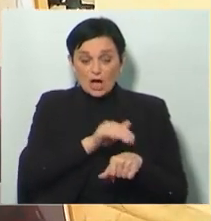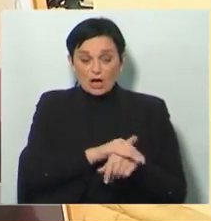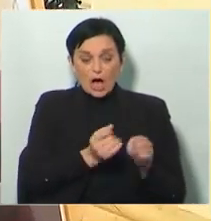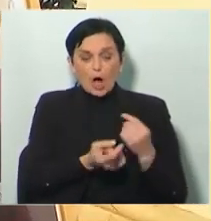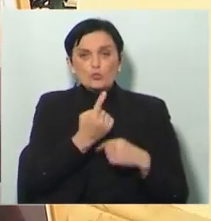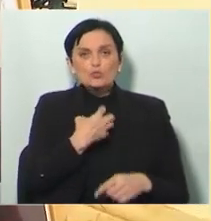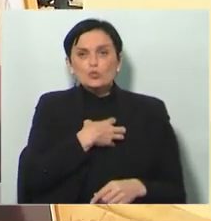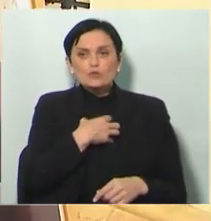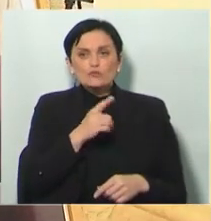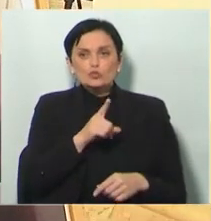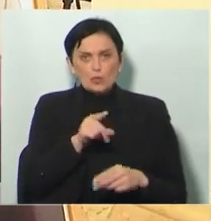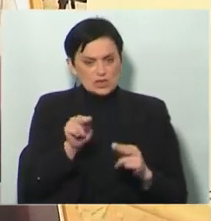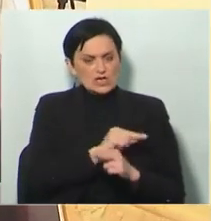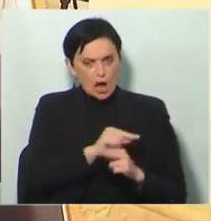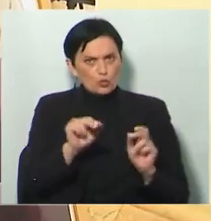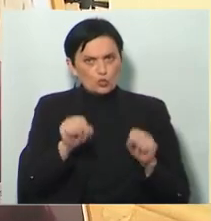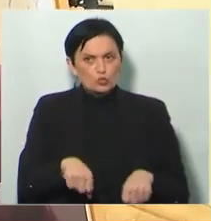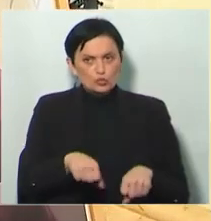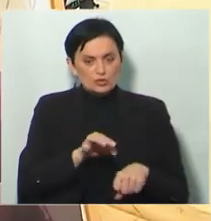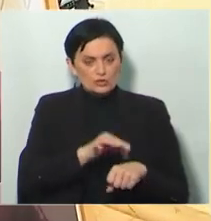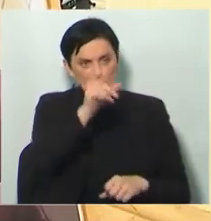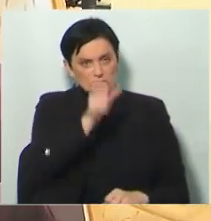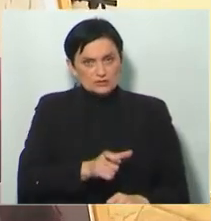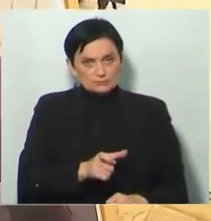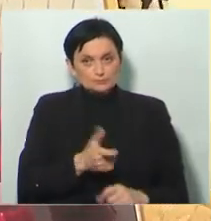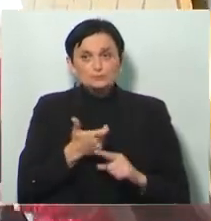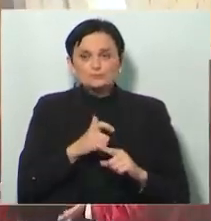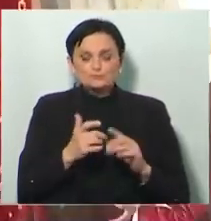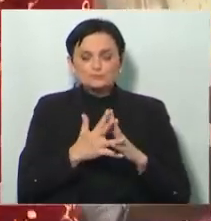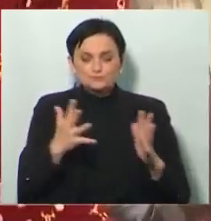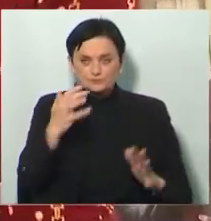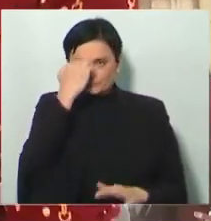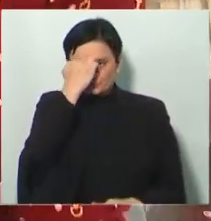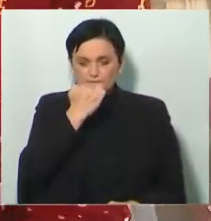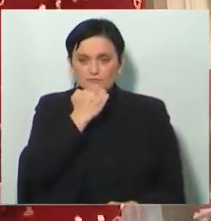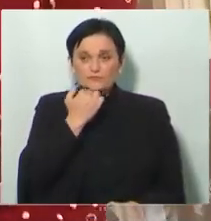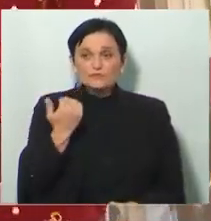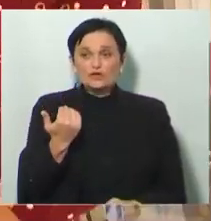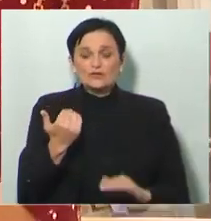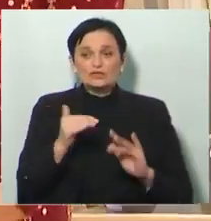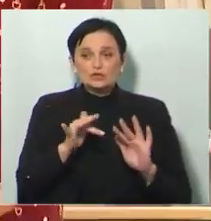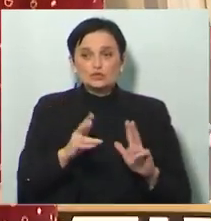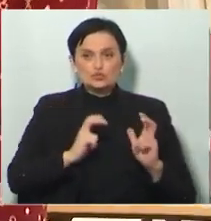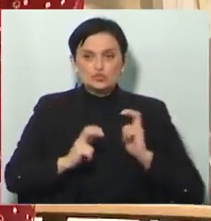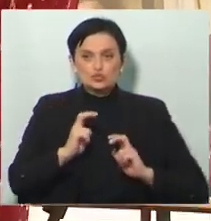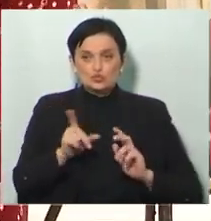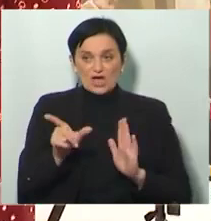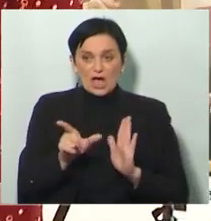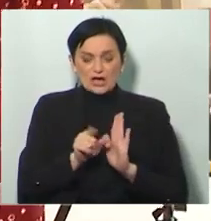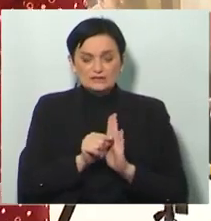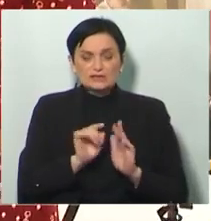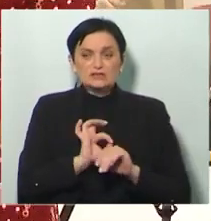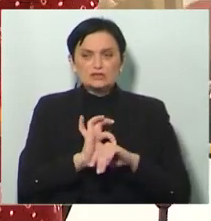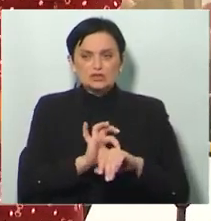ის მნიშვნელობა, რომ პრაქტიკულად განკურნებადი არის ეს პაციენტი. ძალიან დიდი მადლობა თქვენ ამ საქმიანობას სტუდენტებთან ერთად წარმართავთ,